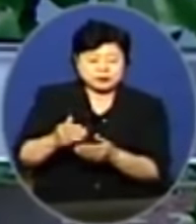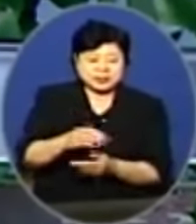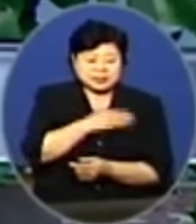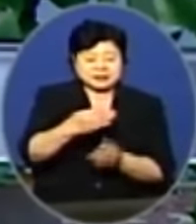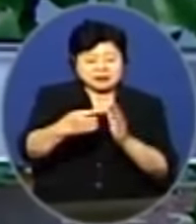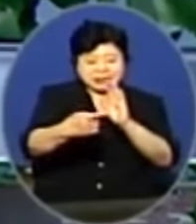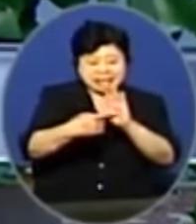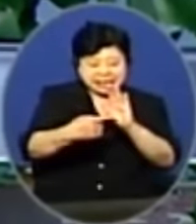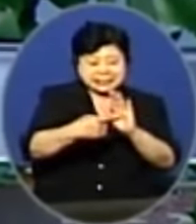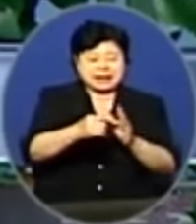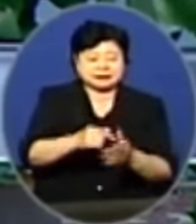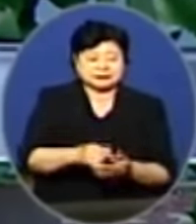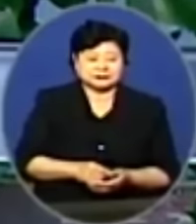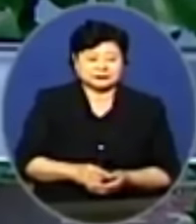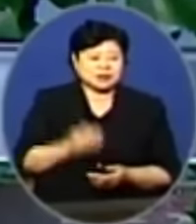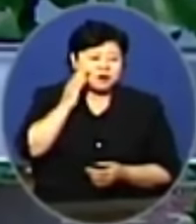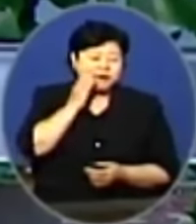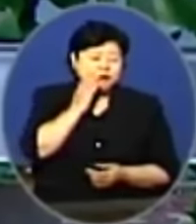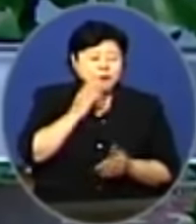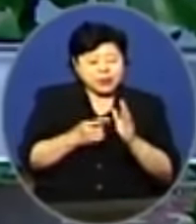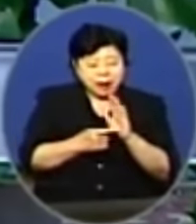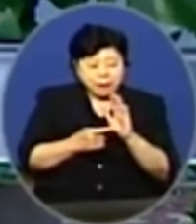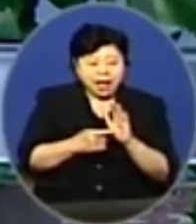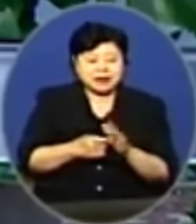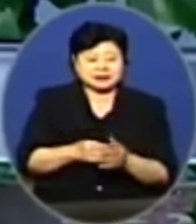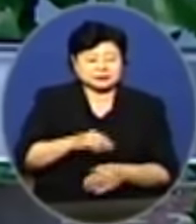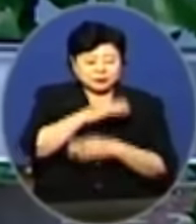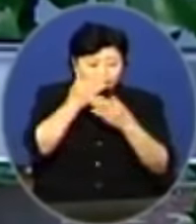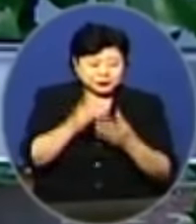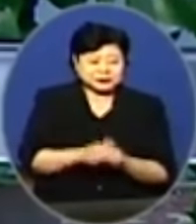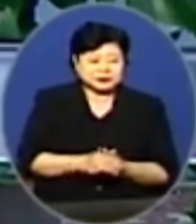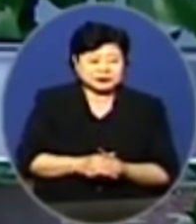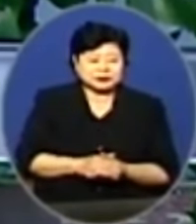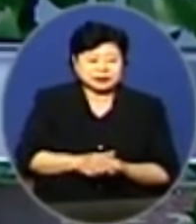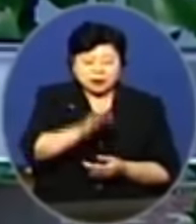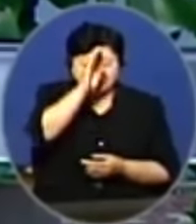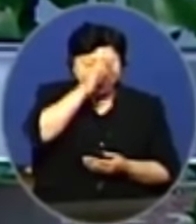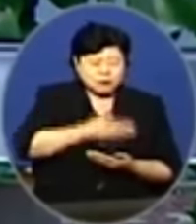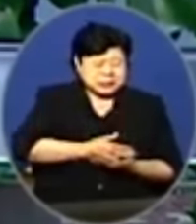나타내자, 호르몬이 나가서 모든 질병을 저항하자,